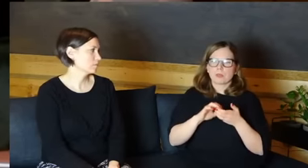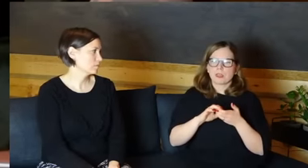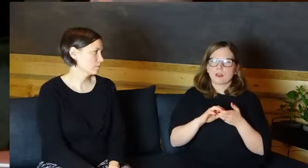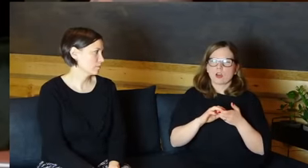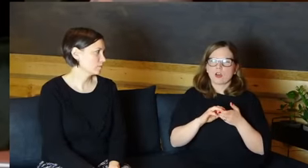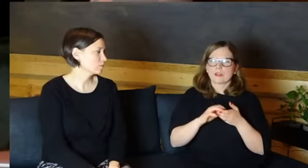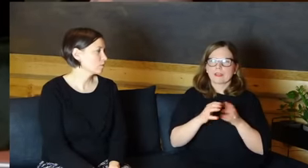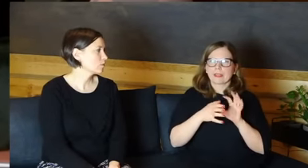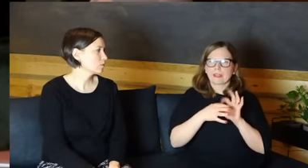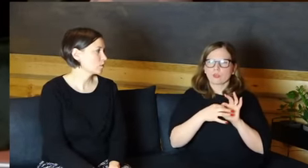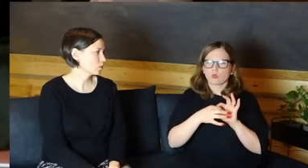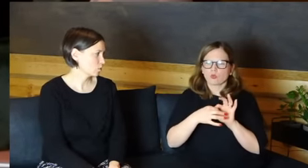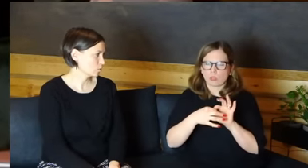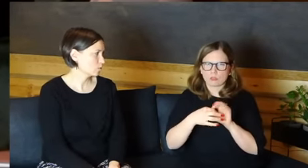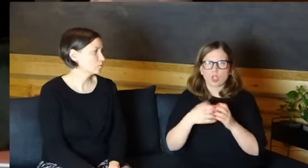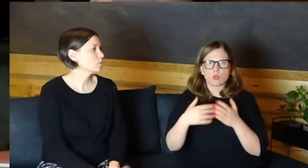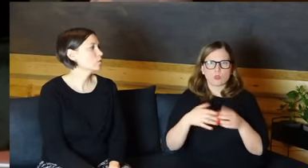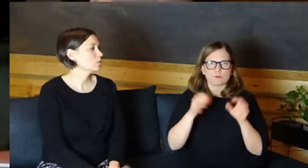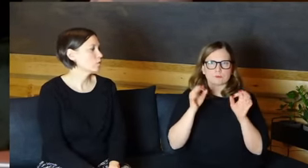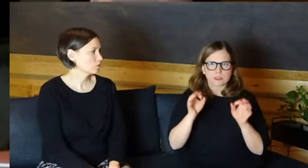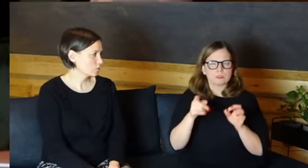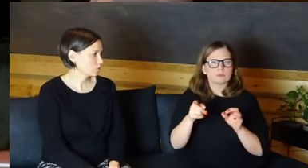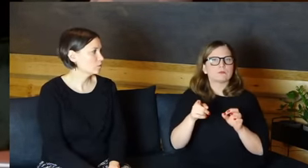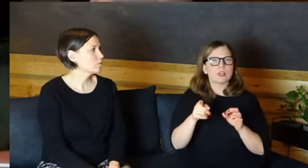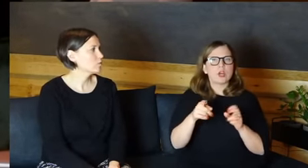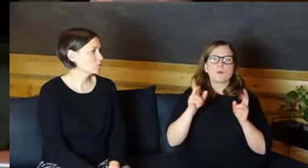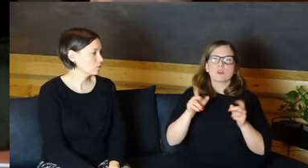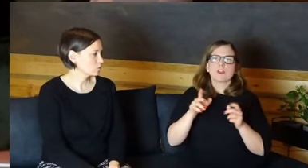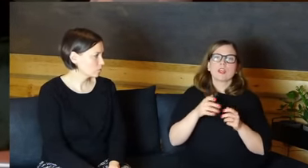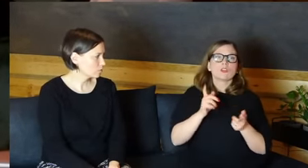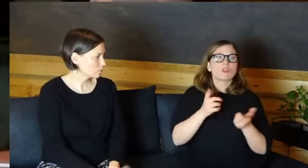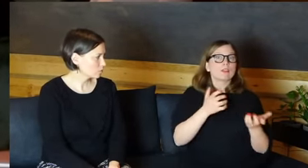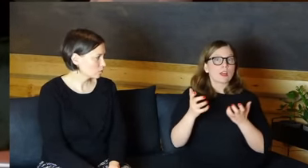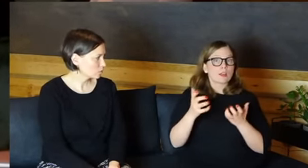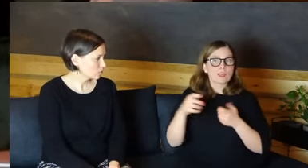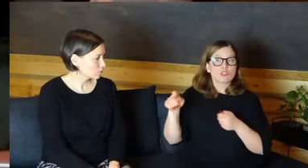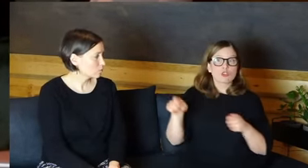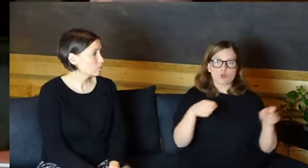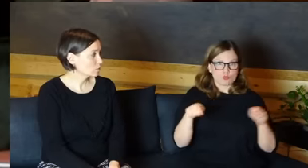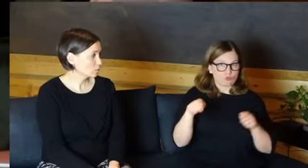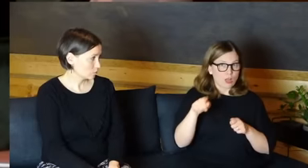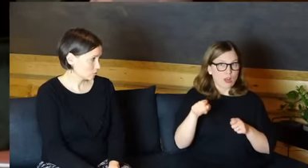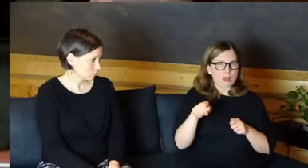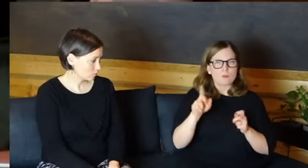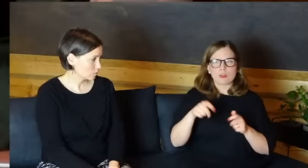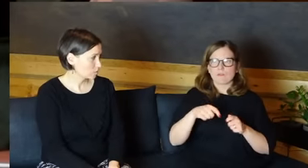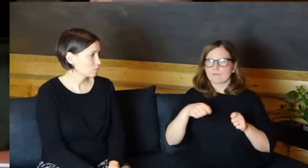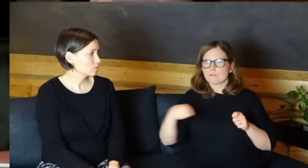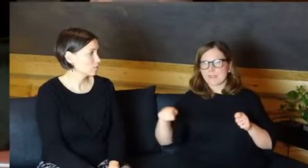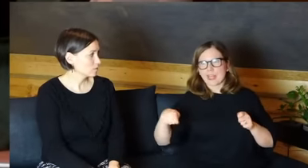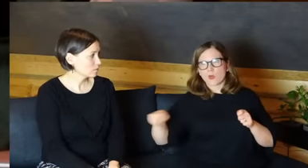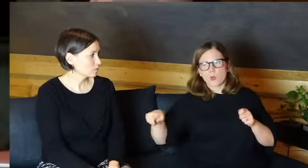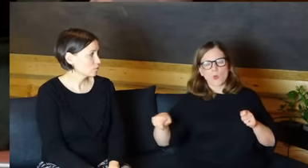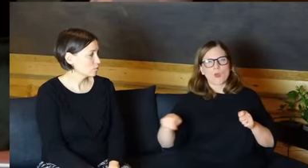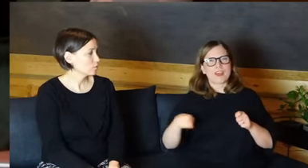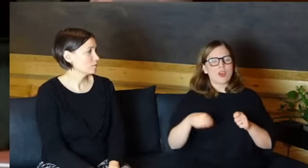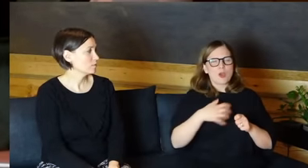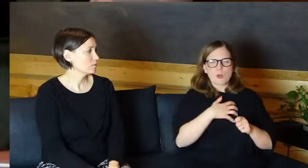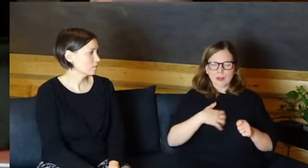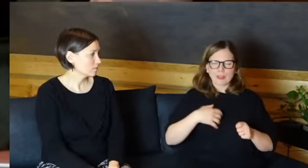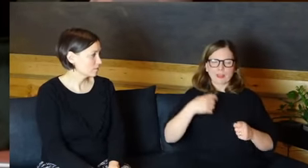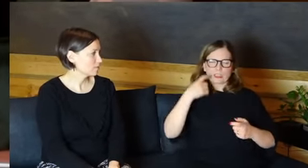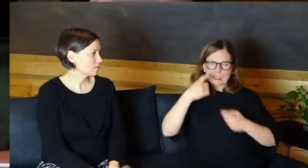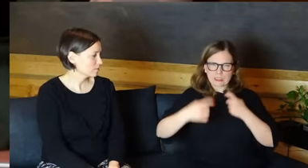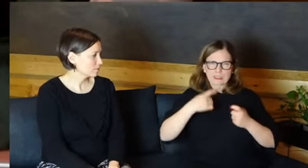äärettömän hyvin. Ja sitten tarpeen mukaan niin joustaa, venyy ja tekee kaikkensa se, että ne asentajat